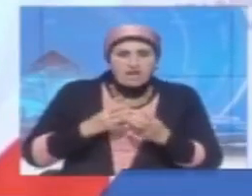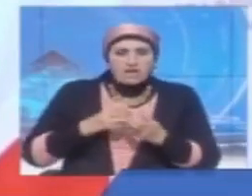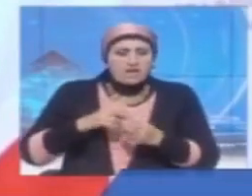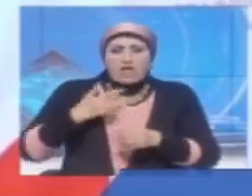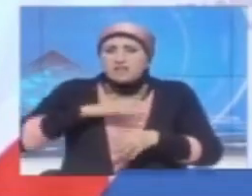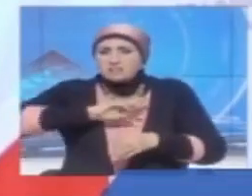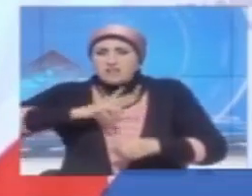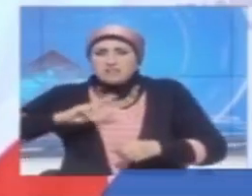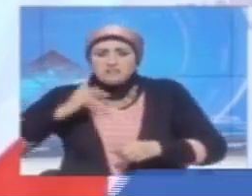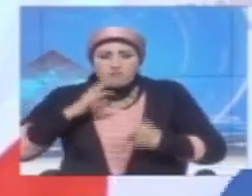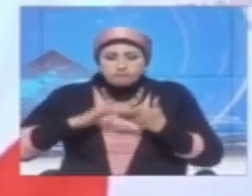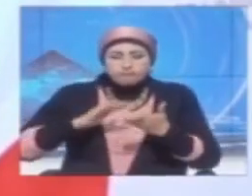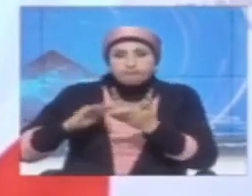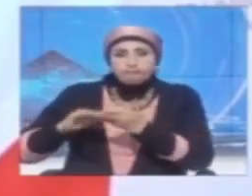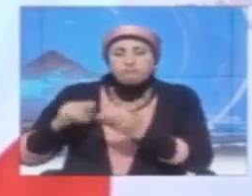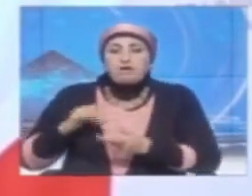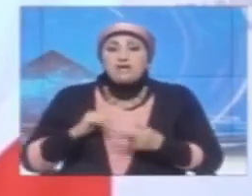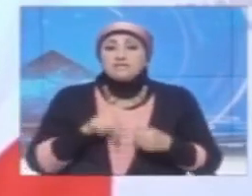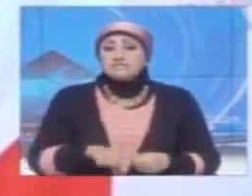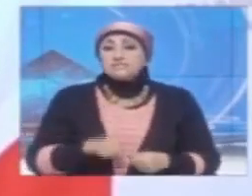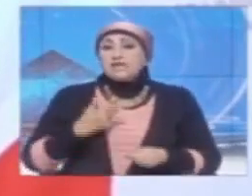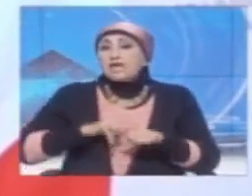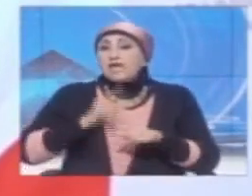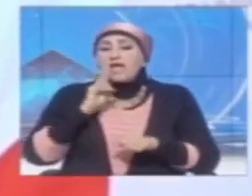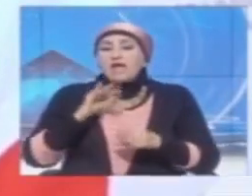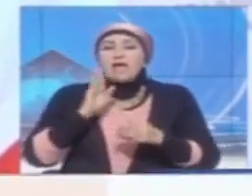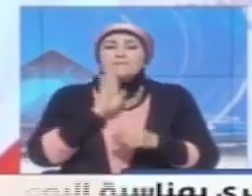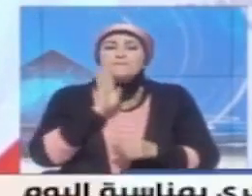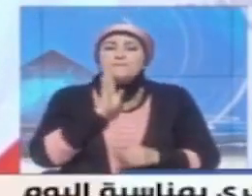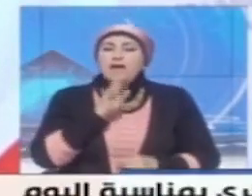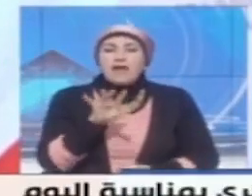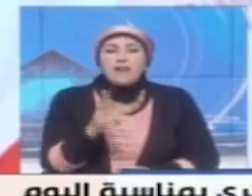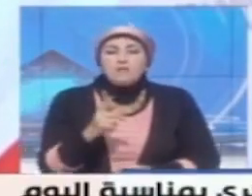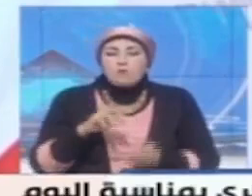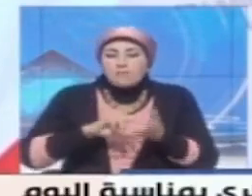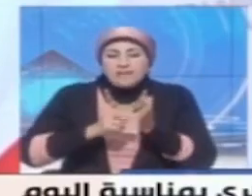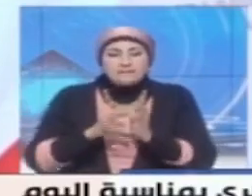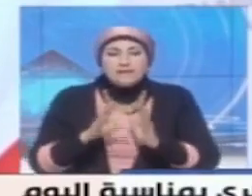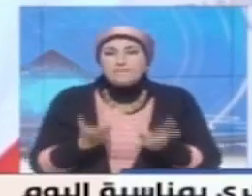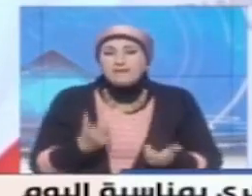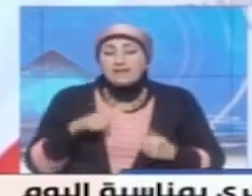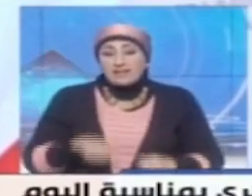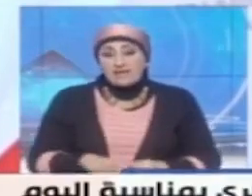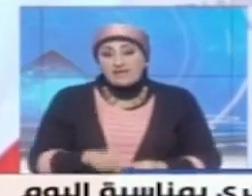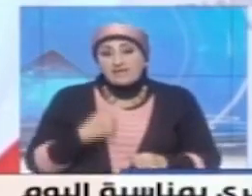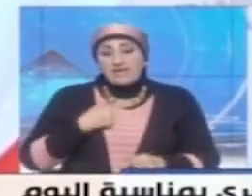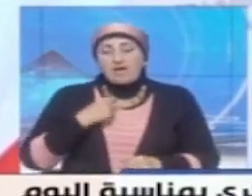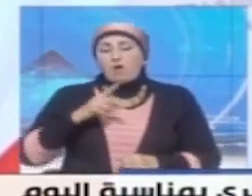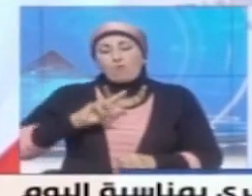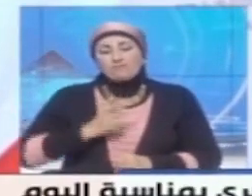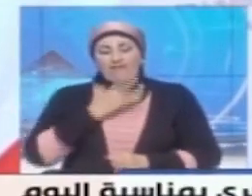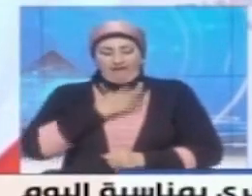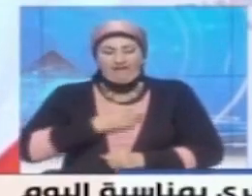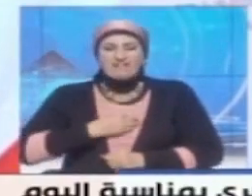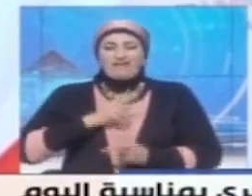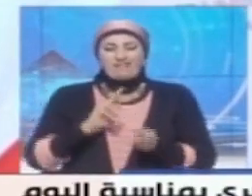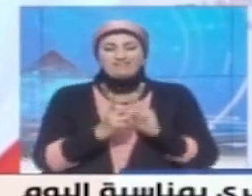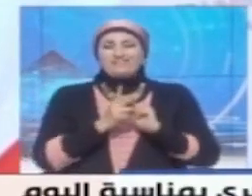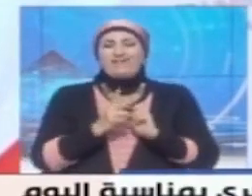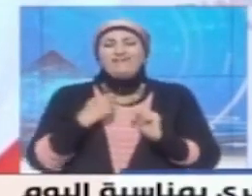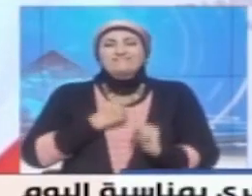وسلامة، بنعلم الأطفال طبعا التدريب الإسعافات الأولية والحاجات دي، أضاف لي طبعا كتير، غير في شخصيتي كتير، ما كنتش كده الأول